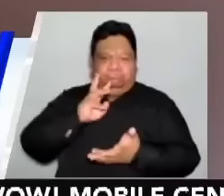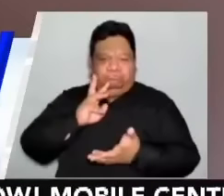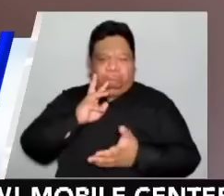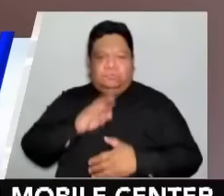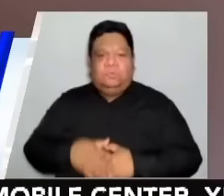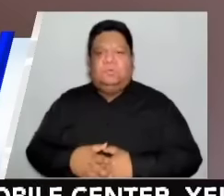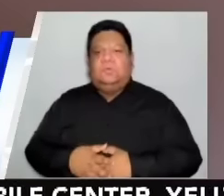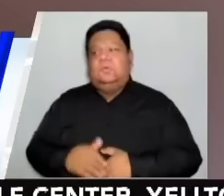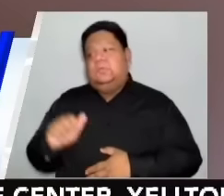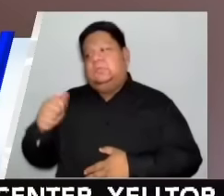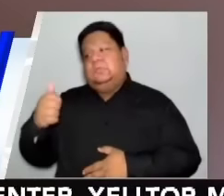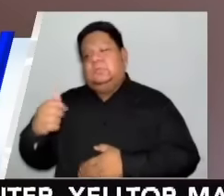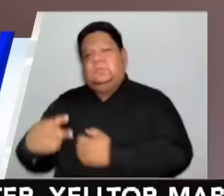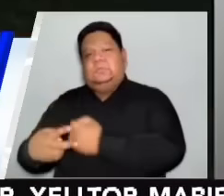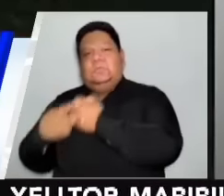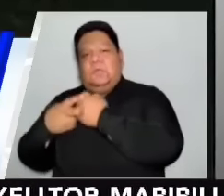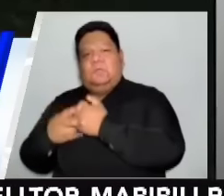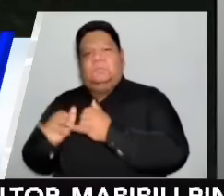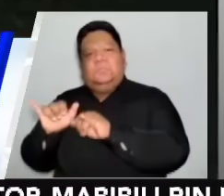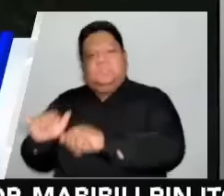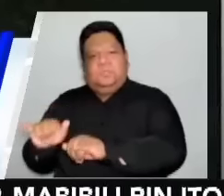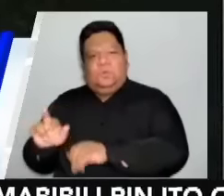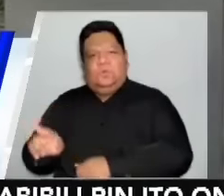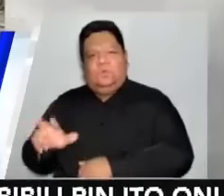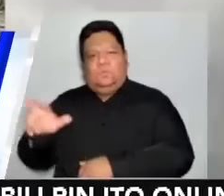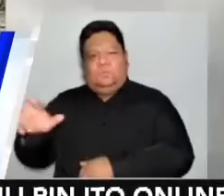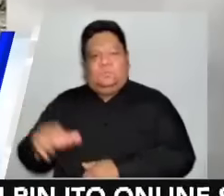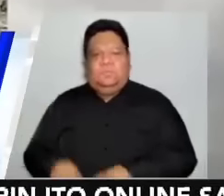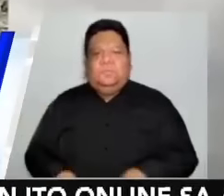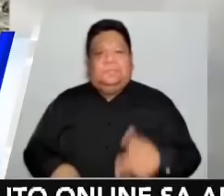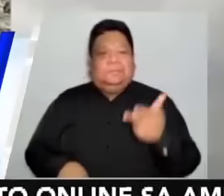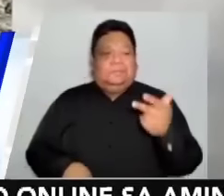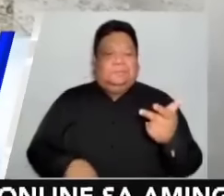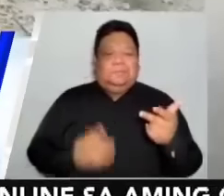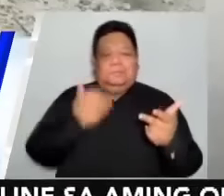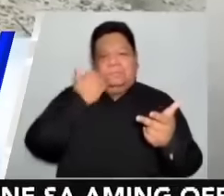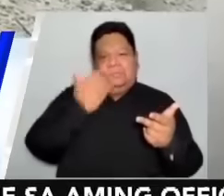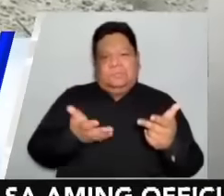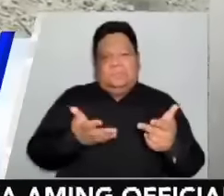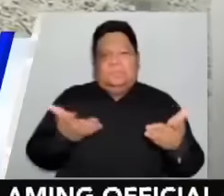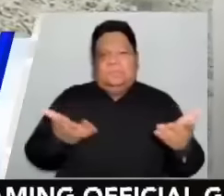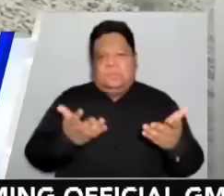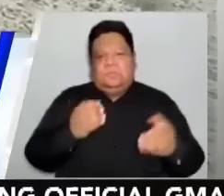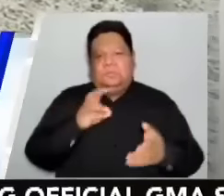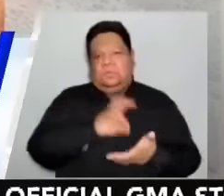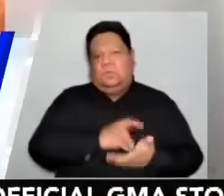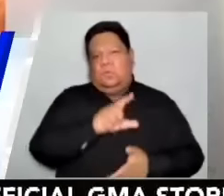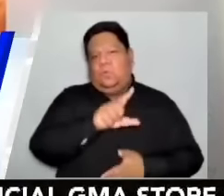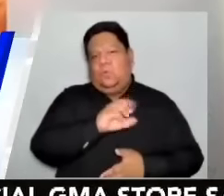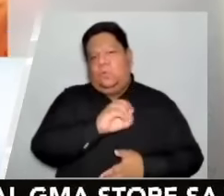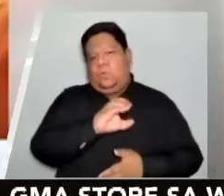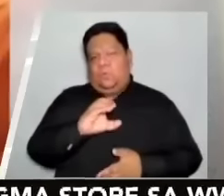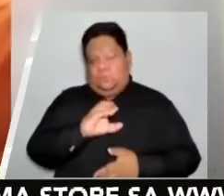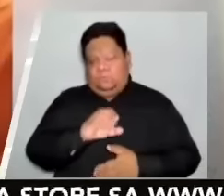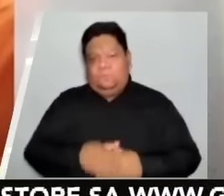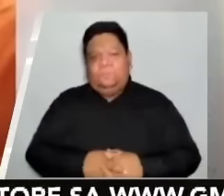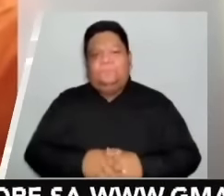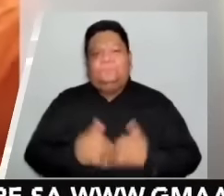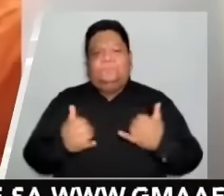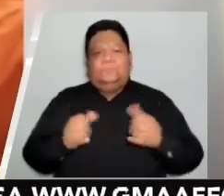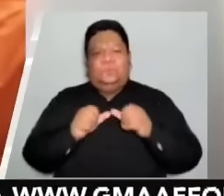tatlong sakay ang bangkay ang na-recover sa looc Romblon Patuloy ang paghahanap sa pito pang